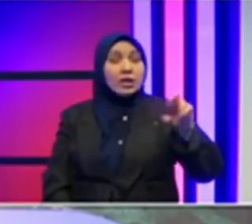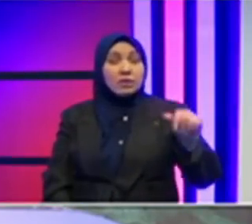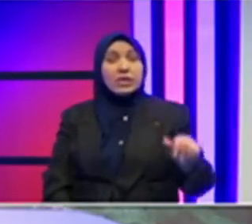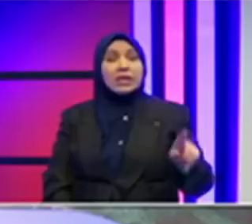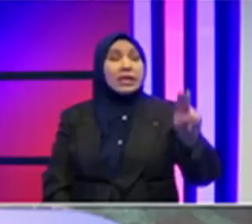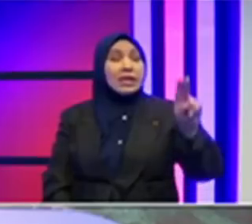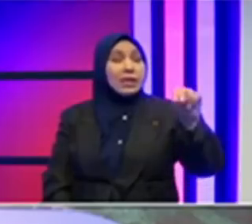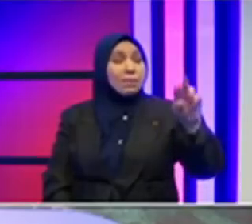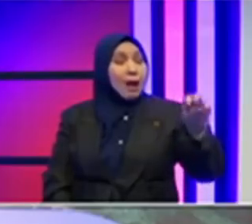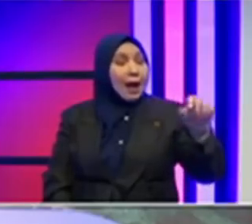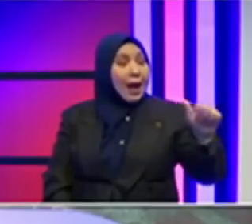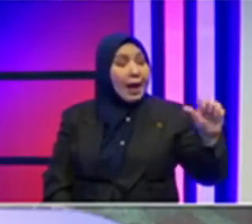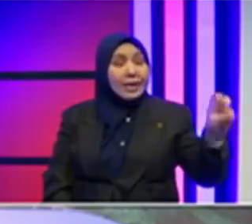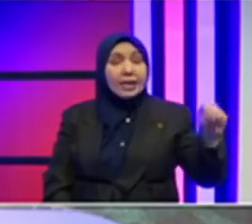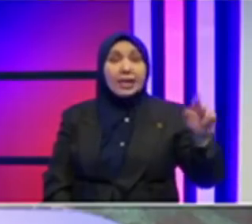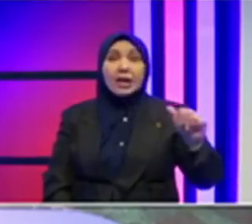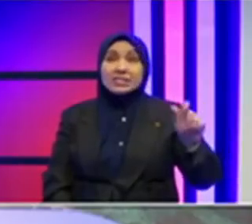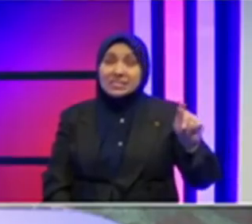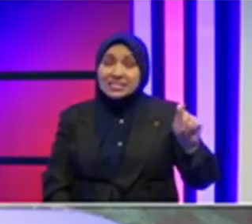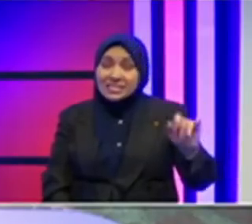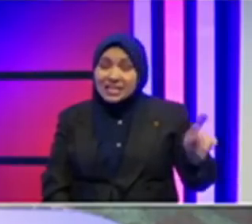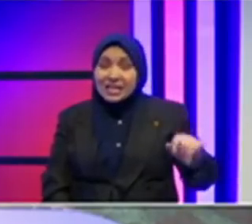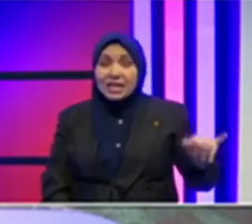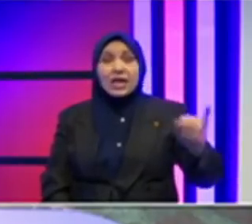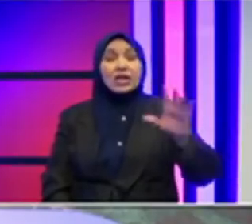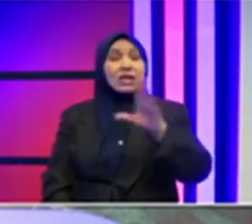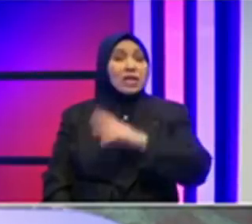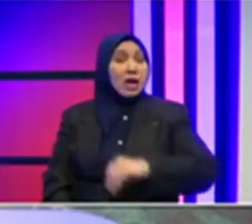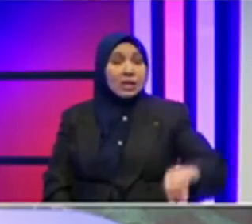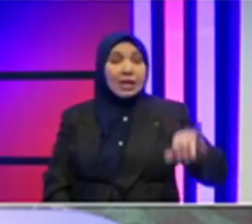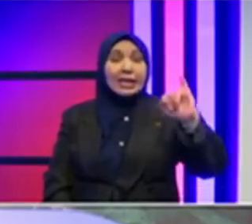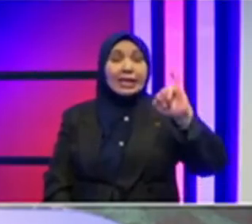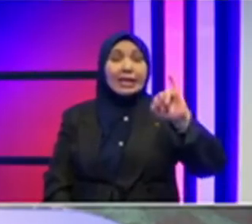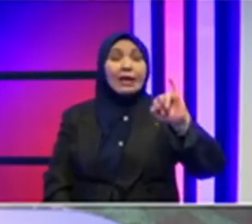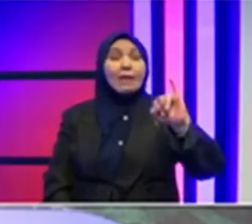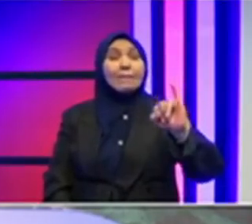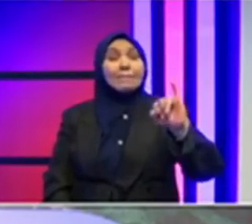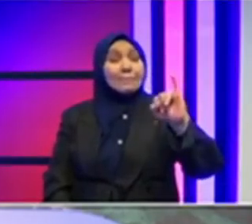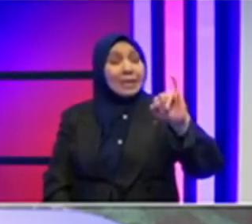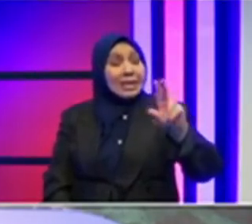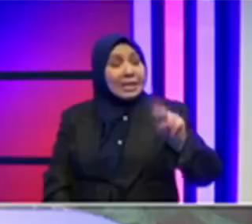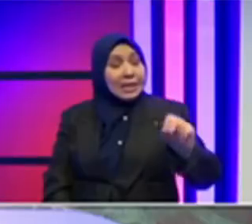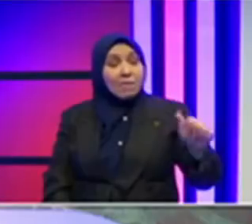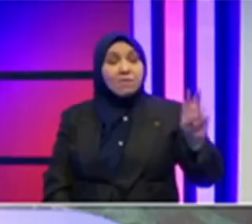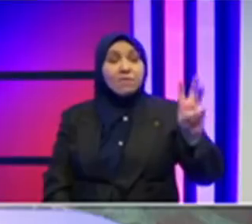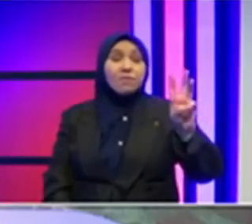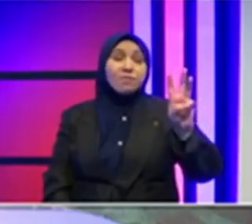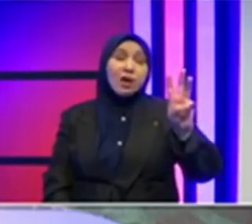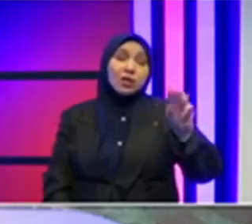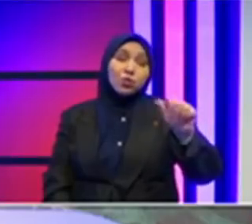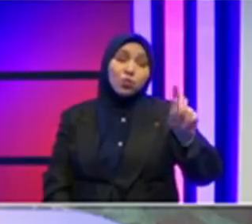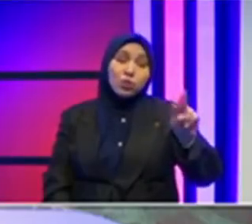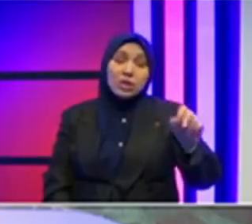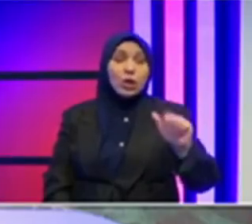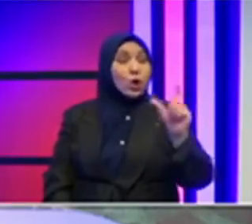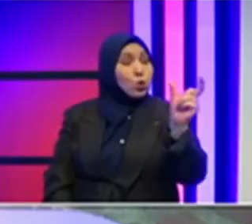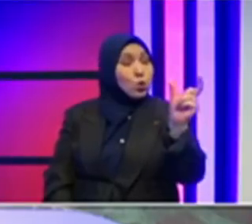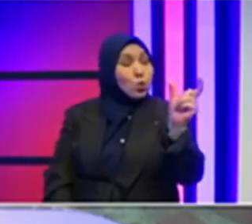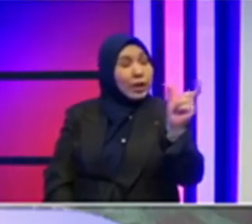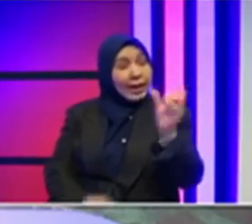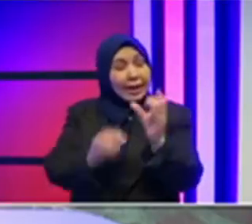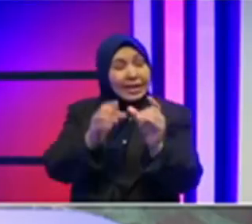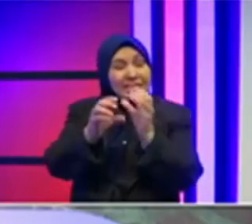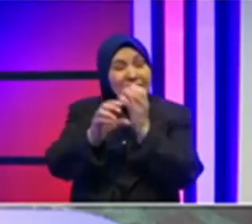khairunitma'an nabih, satu, dan juga kalimah yang kedua fitnatunin qalaba. Jadi kita tambah nun kecil kat